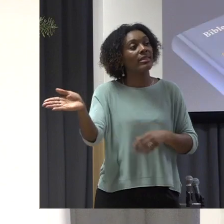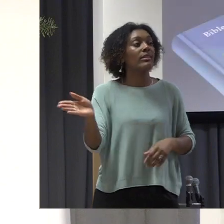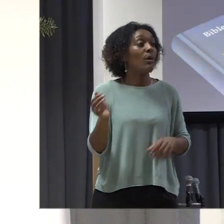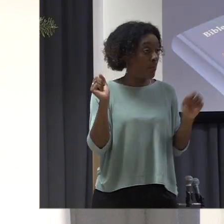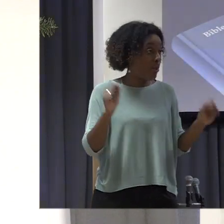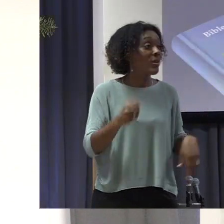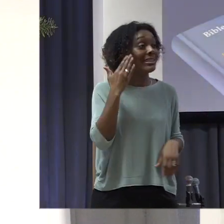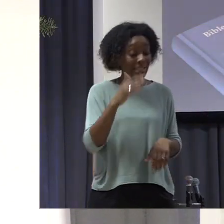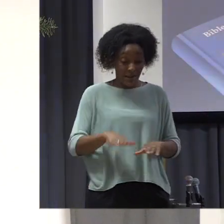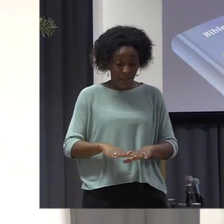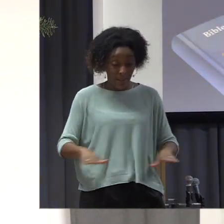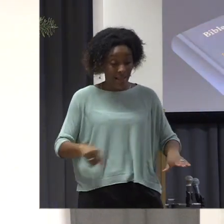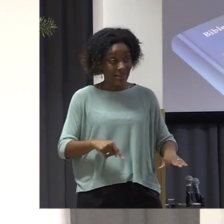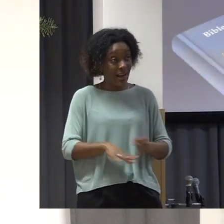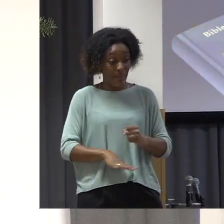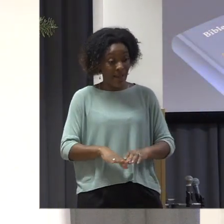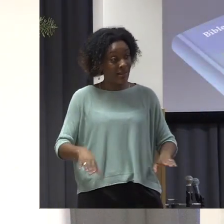fondements.